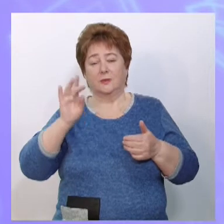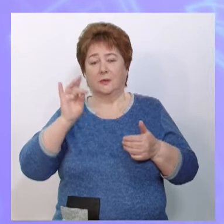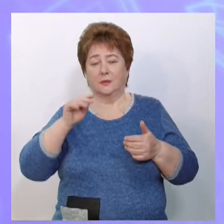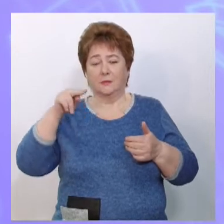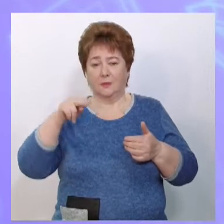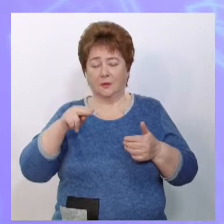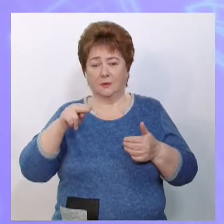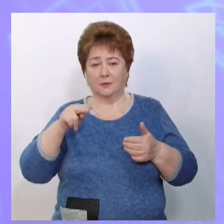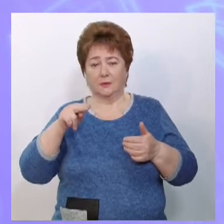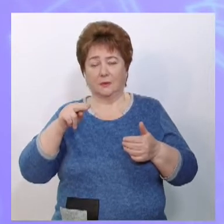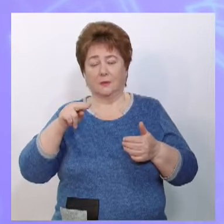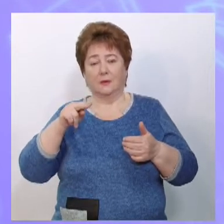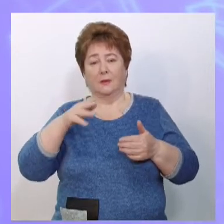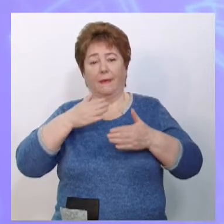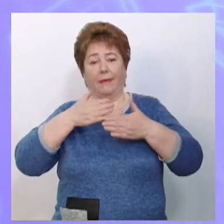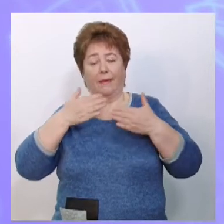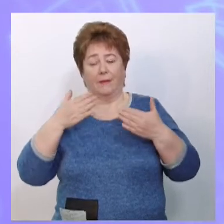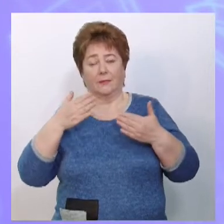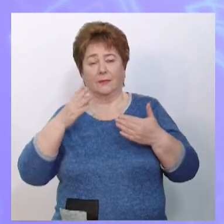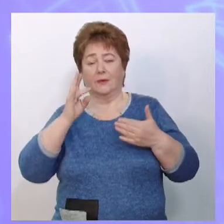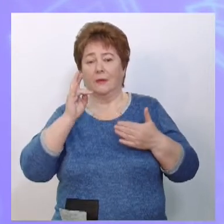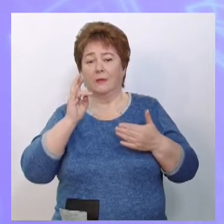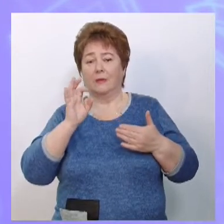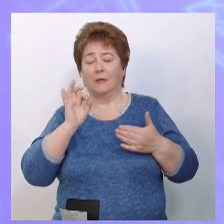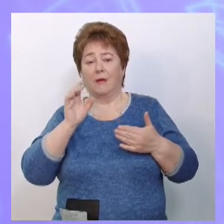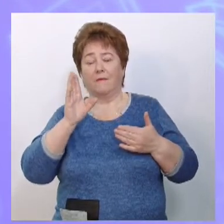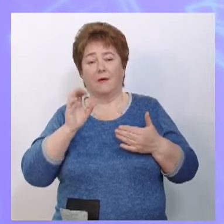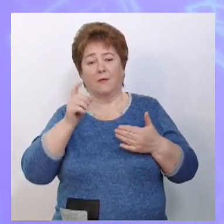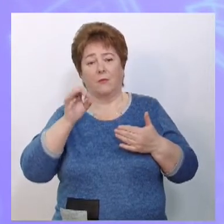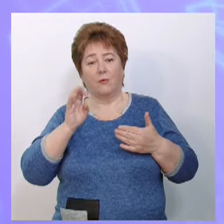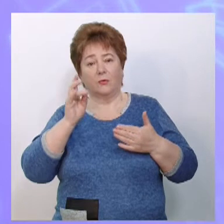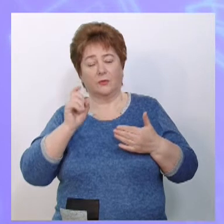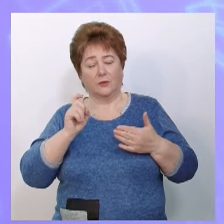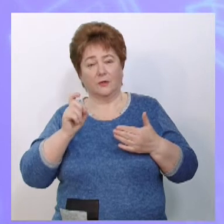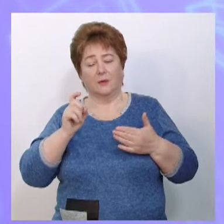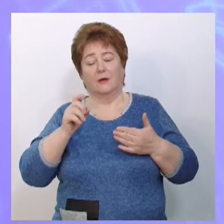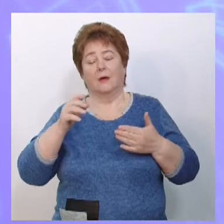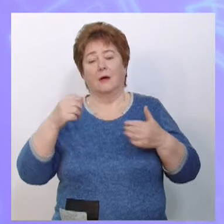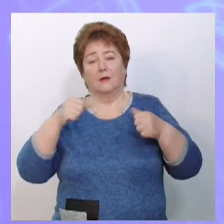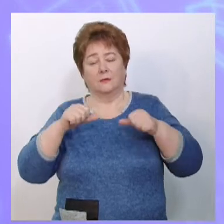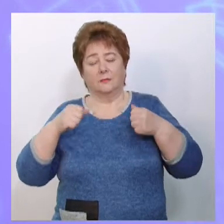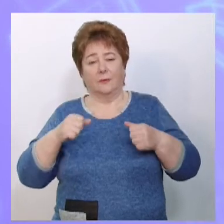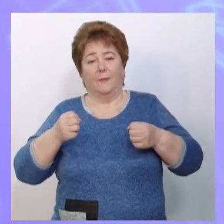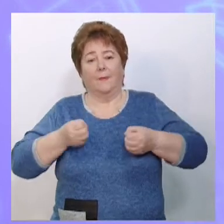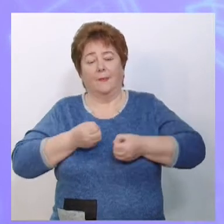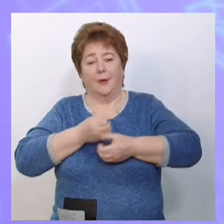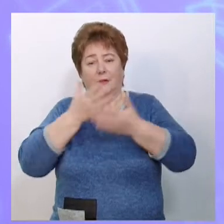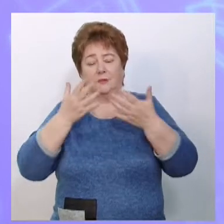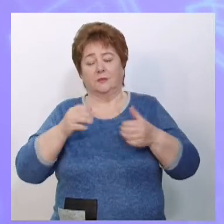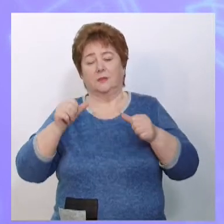Родительный падеж. Нет новогодних костюмов, праздничных костюмов.